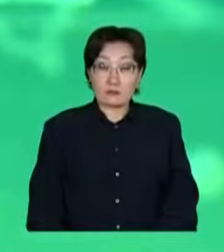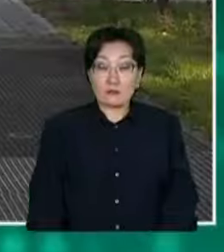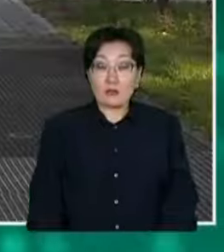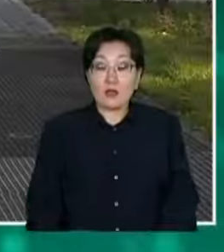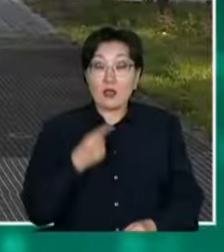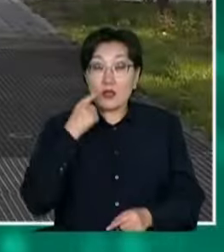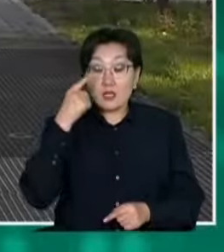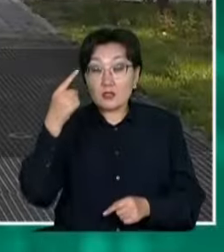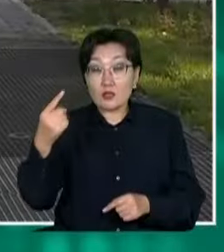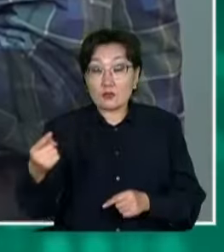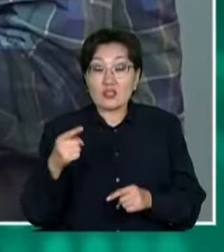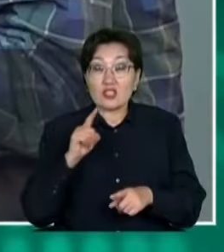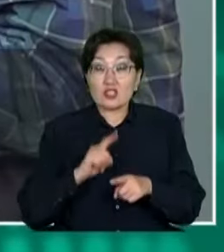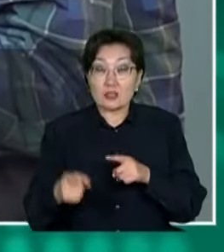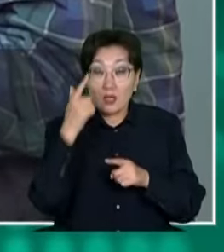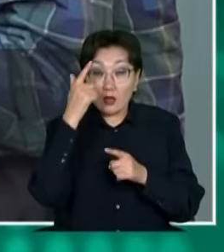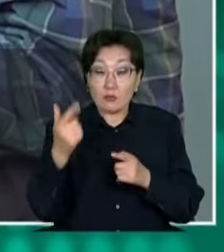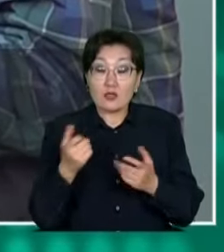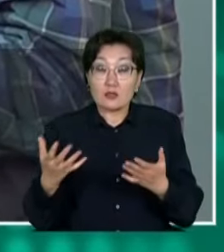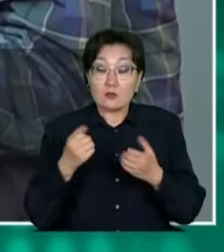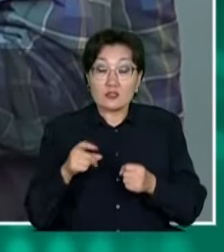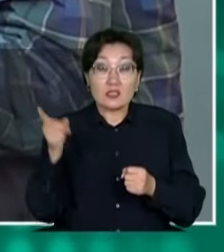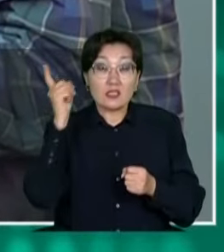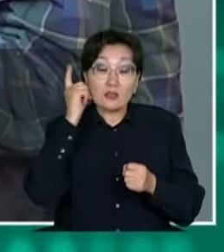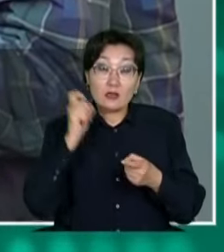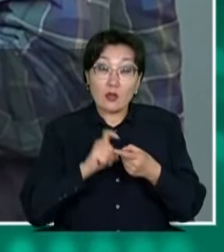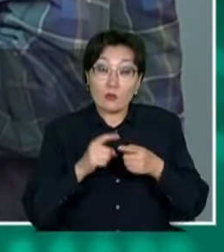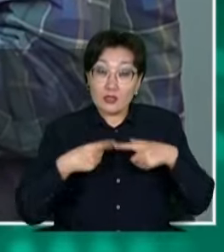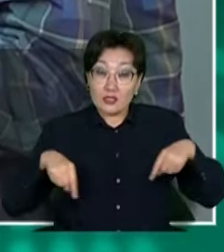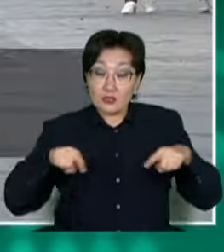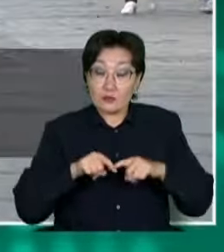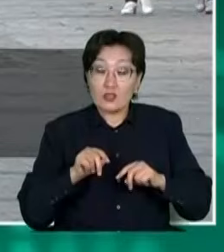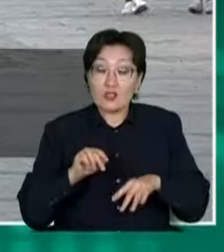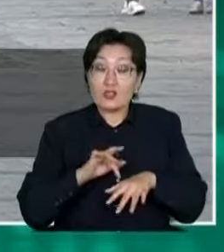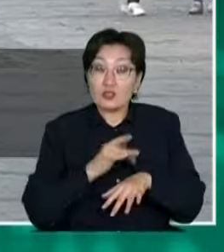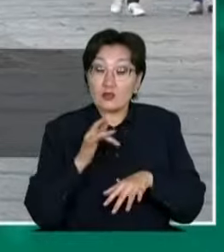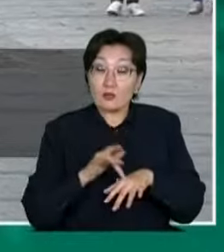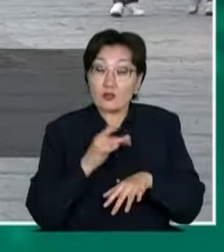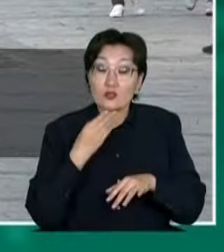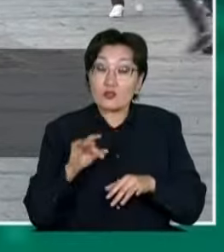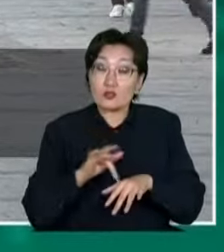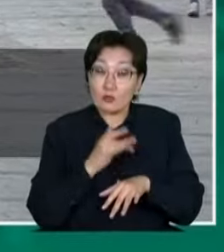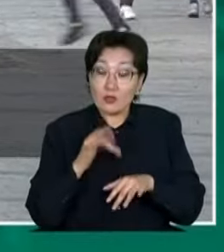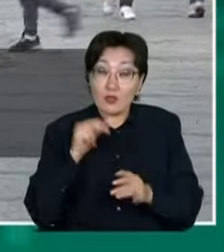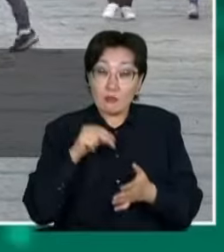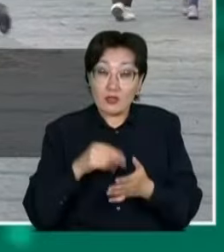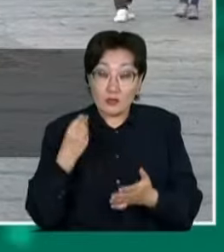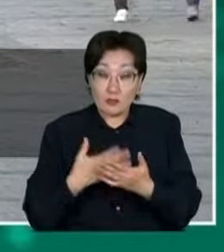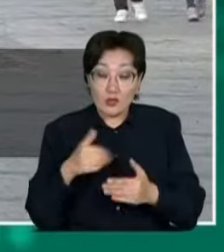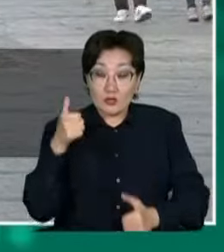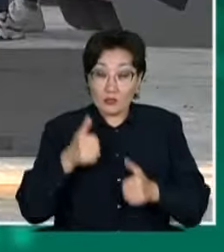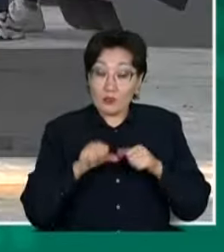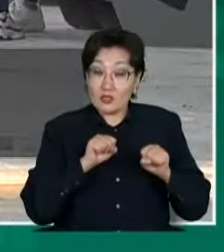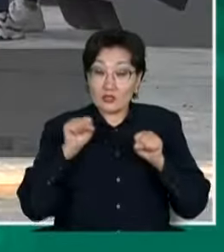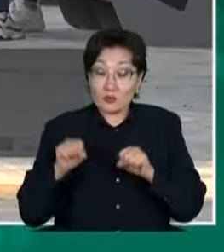Айшылық алыс жерлерден жылдам хабар алғызған ұялы байланыс операторлары қызметіне бағаны шарықтатып жіберген. Бәсекелестікті